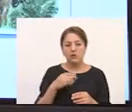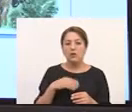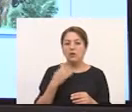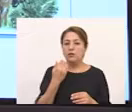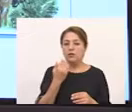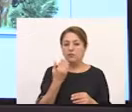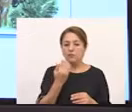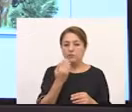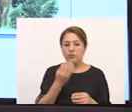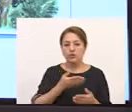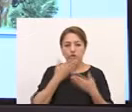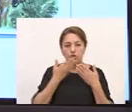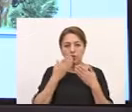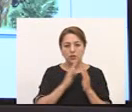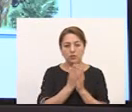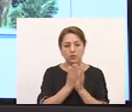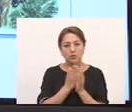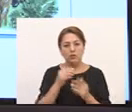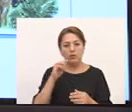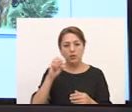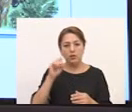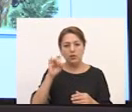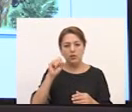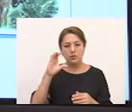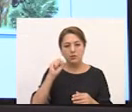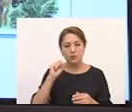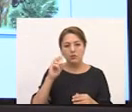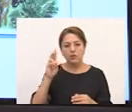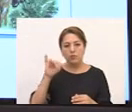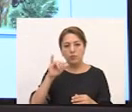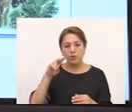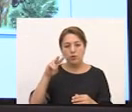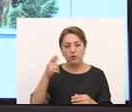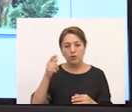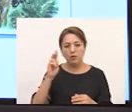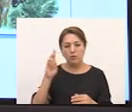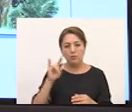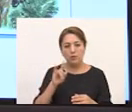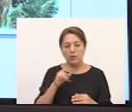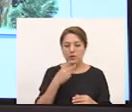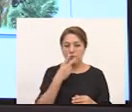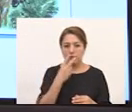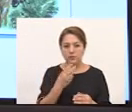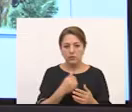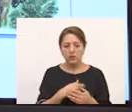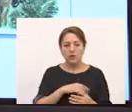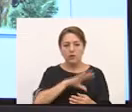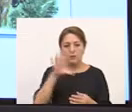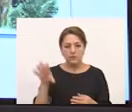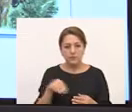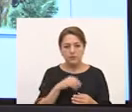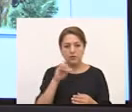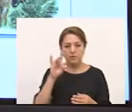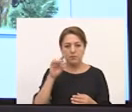читали книгу «Тарас Бульба», тоже историческое произведение. Обратите внимание, во всех этих